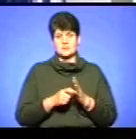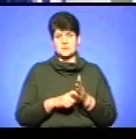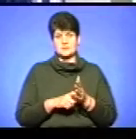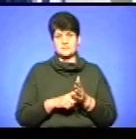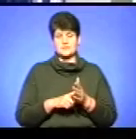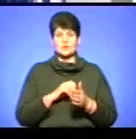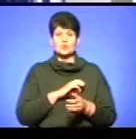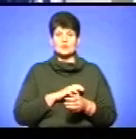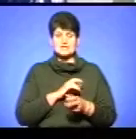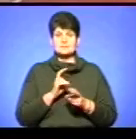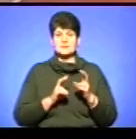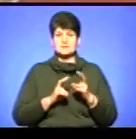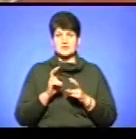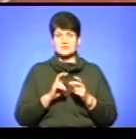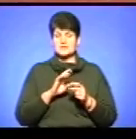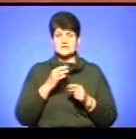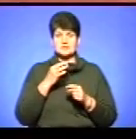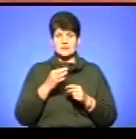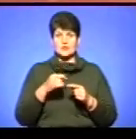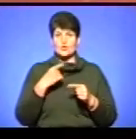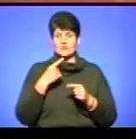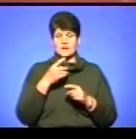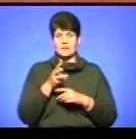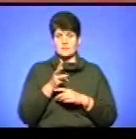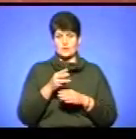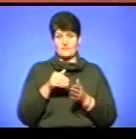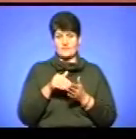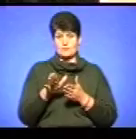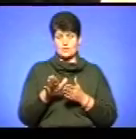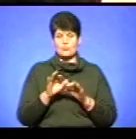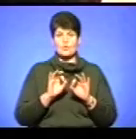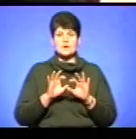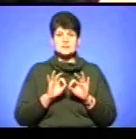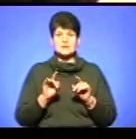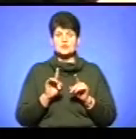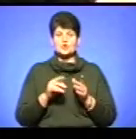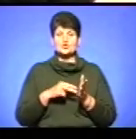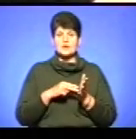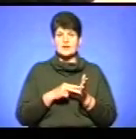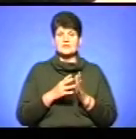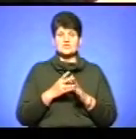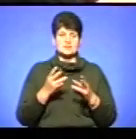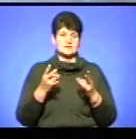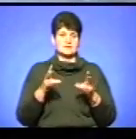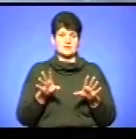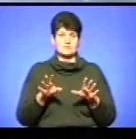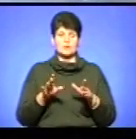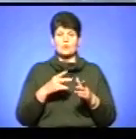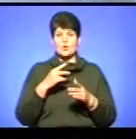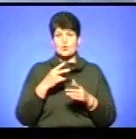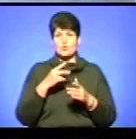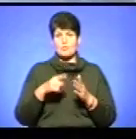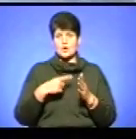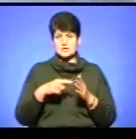зачинений. Юрист підприємства не назвалася і говорити на камеру відмовилася. Пояснила, що стояти у черзі не потрібно, бо показники